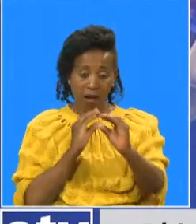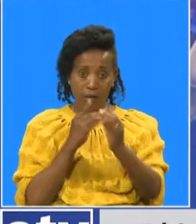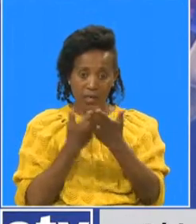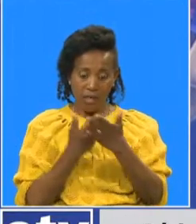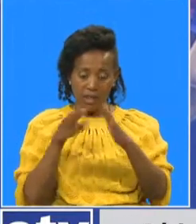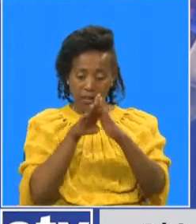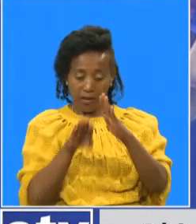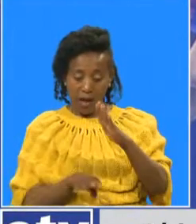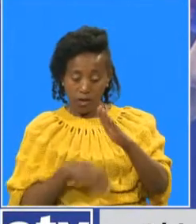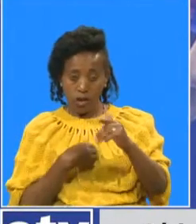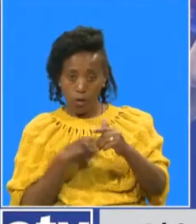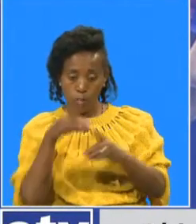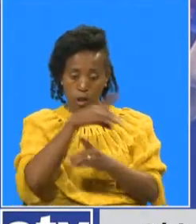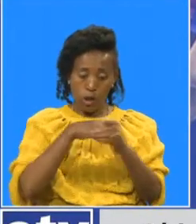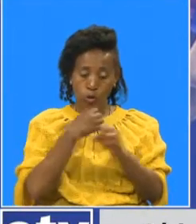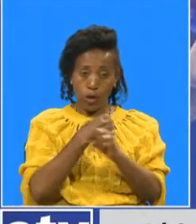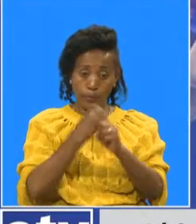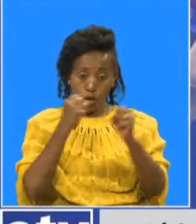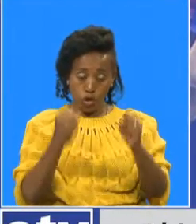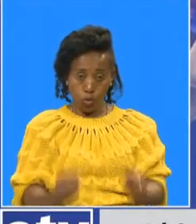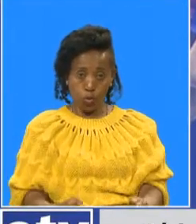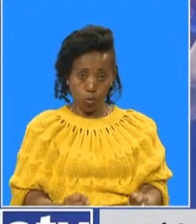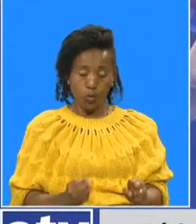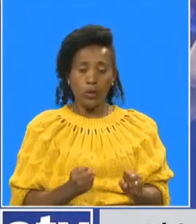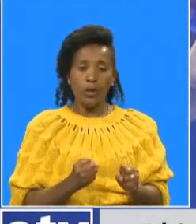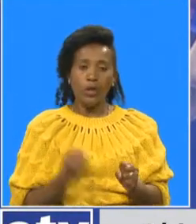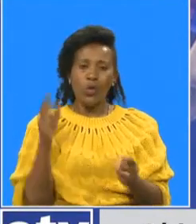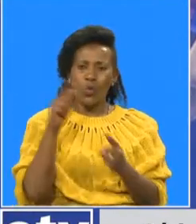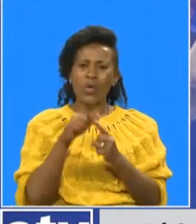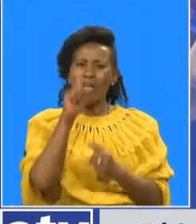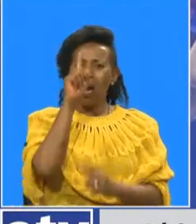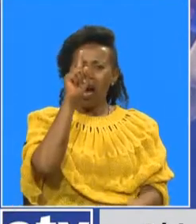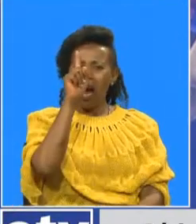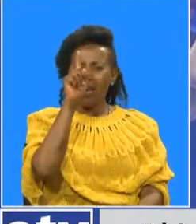በታች ያሉ በየክልሉ ያሉ ሊሰሩት የሚችሉ ወደ